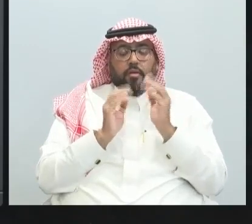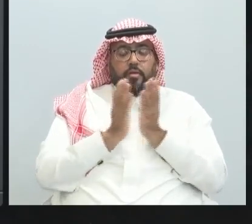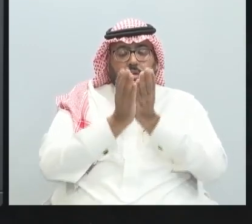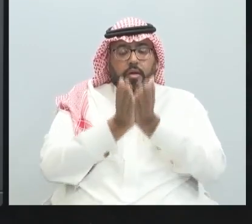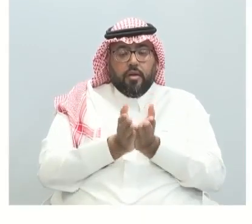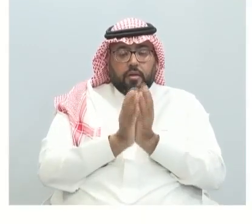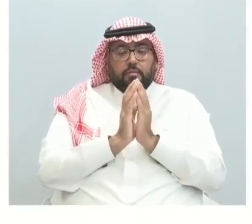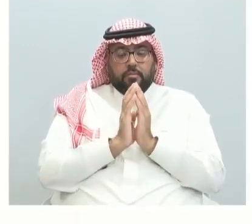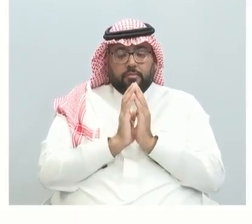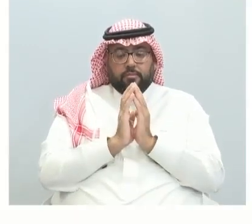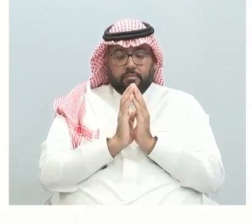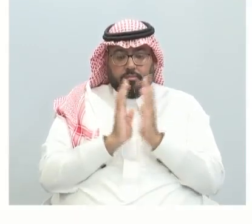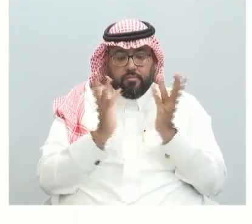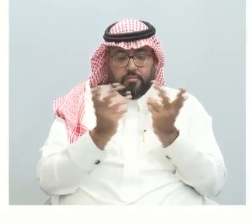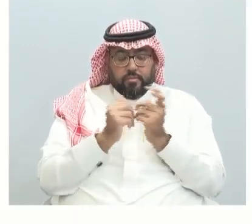ابطال